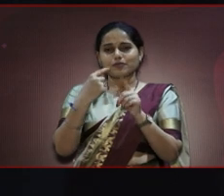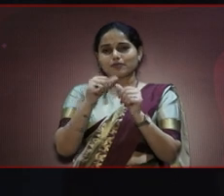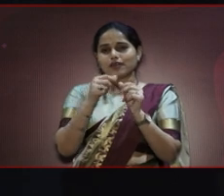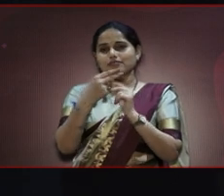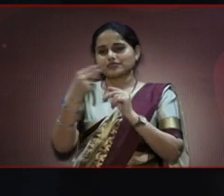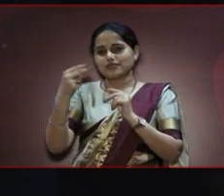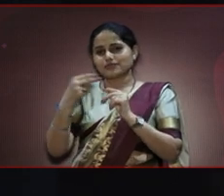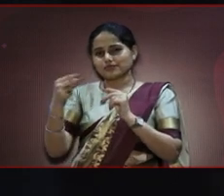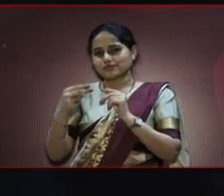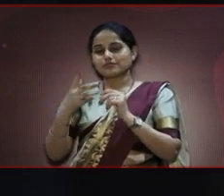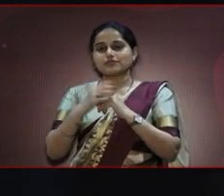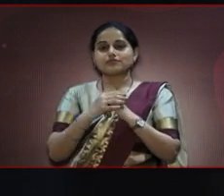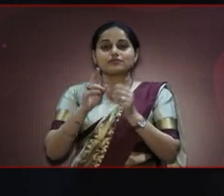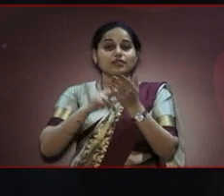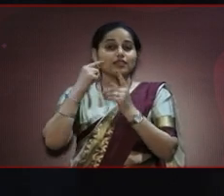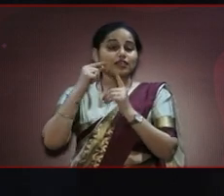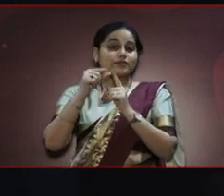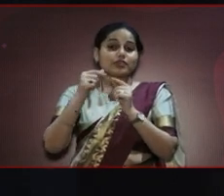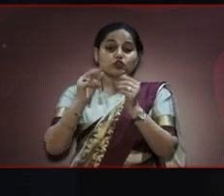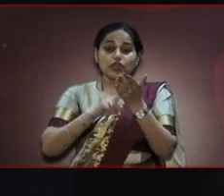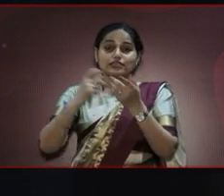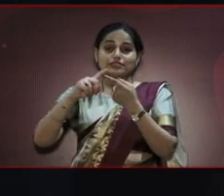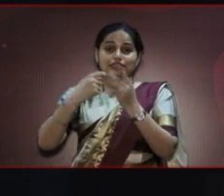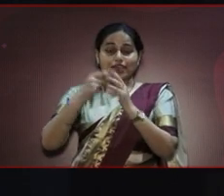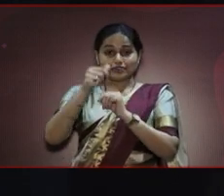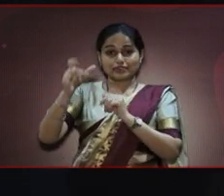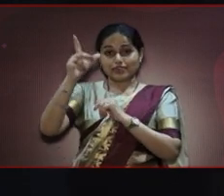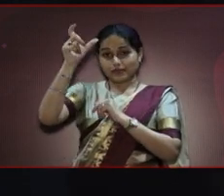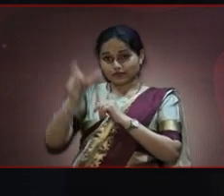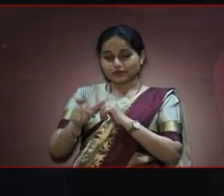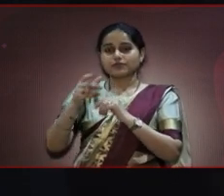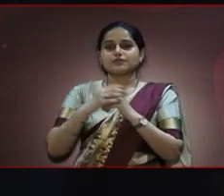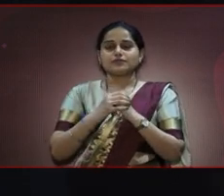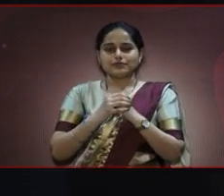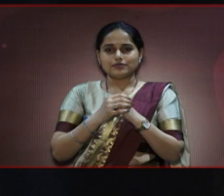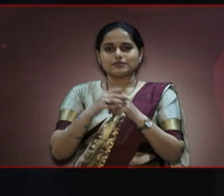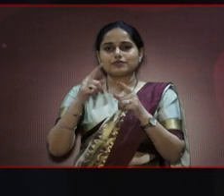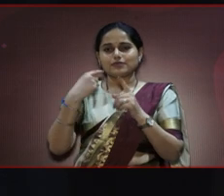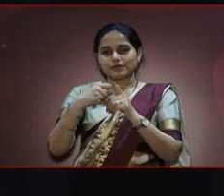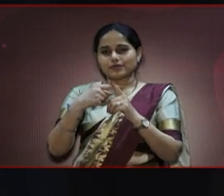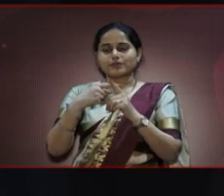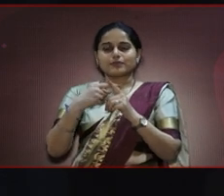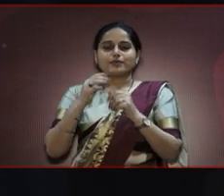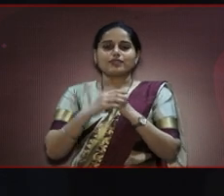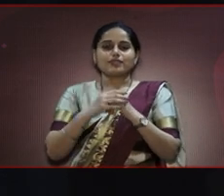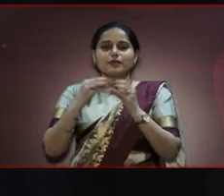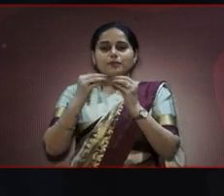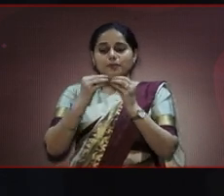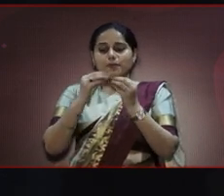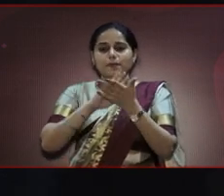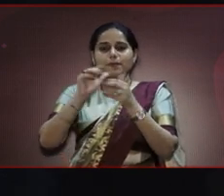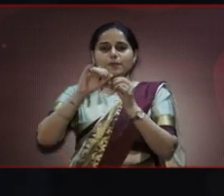जी जो NCT के चेयरपर्सन हैं, प्रोफेसर श्री श्यामकृष्ण शास्त्री जी पद्मश्री श्यामकृष्ण शास्त्री जी जो भाषा समिति के अध्यक्ष